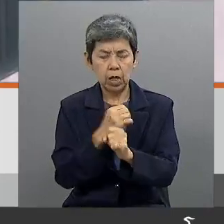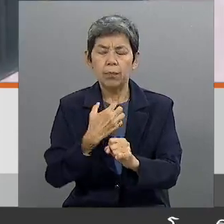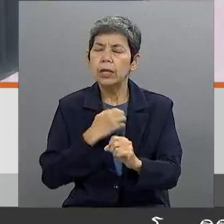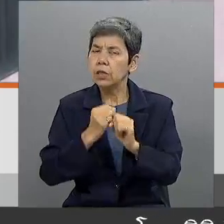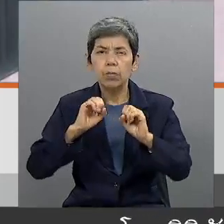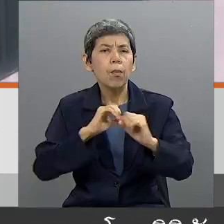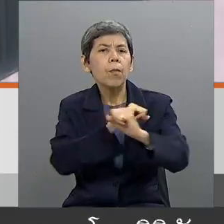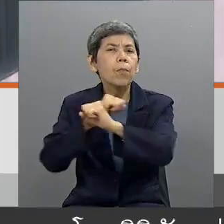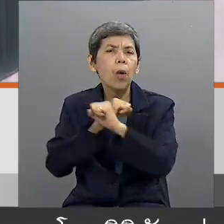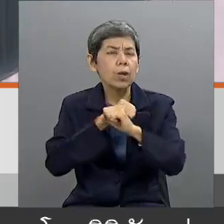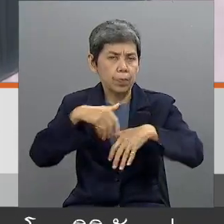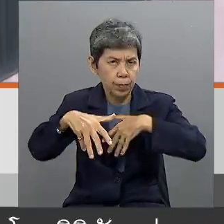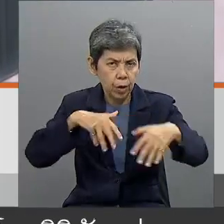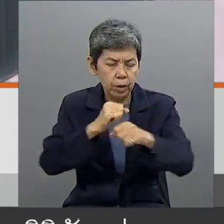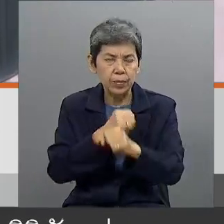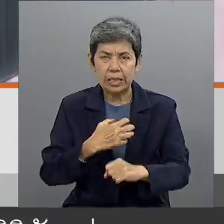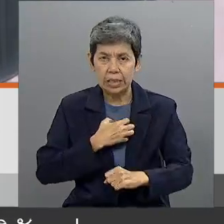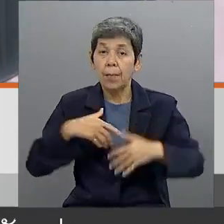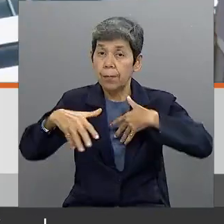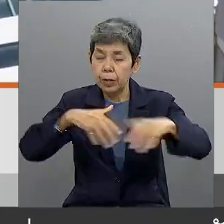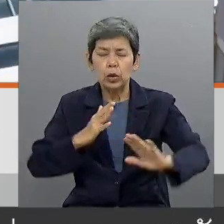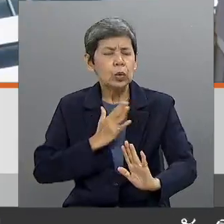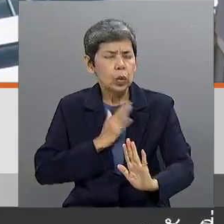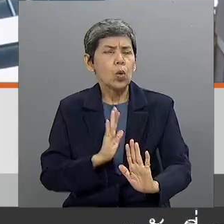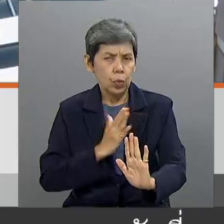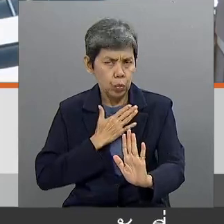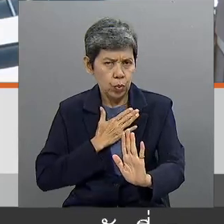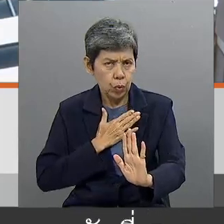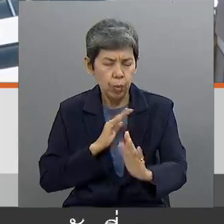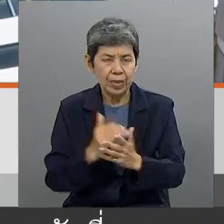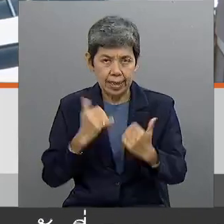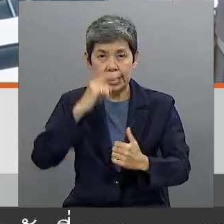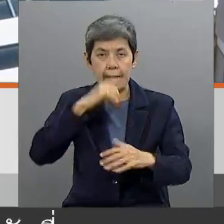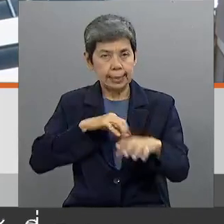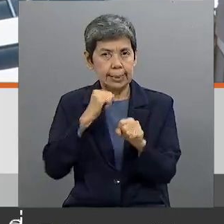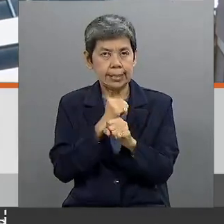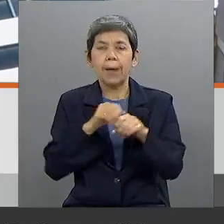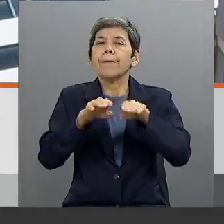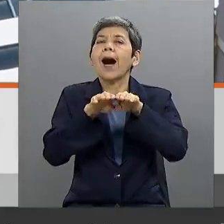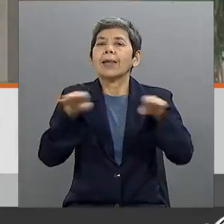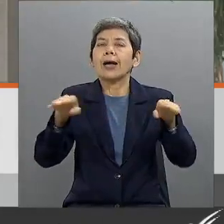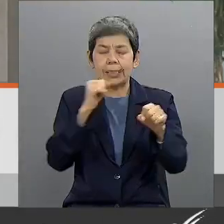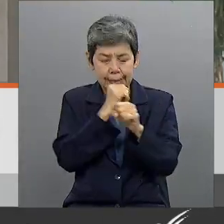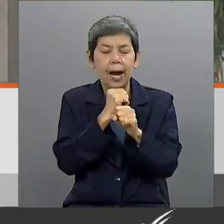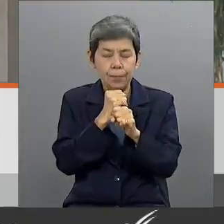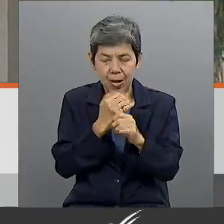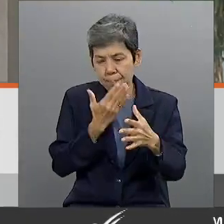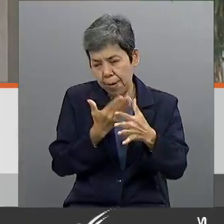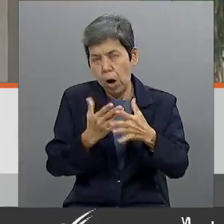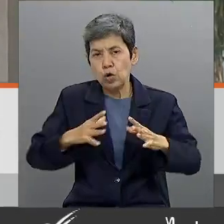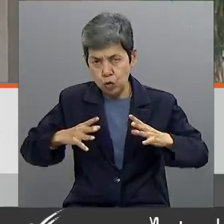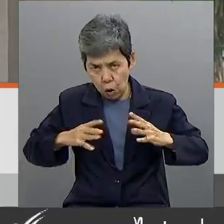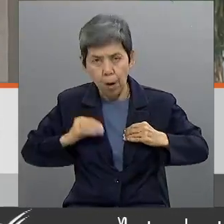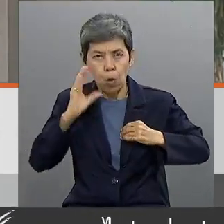ของทุกคนซึ่งขอให้ประชาชนอย่าตื่นตระหนกทั้งนี้ไทยดำเนินการตามมาตรการอย่างเคร่งครัดและเป็นที่ยอมรับจากทั่วโลก